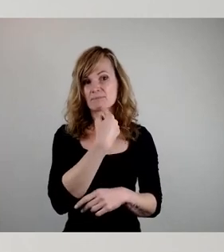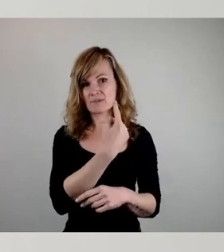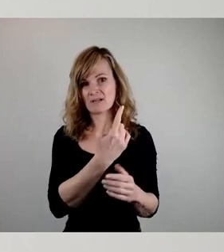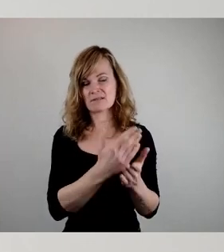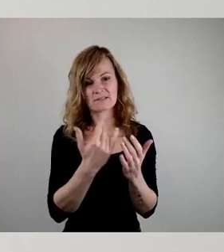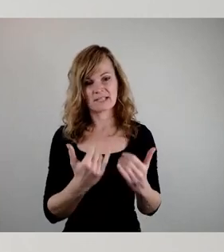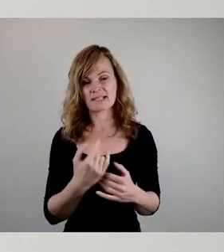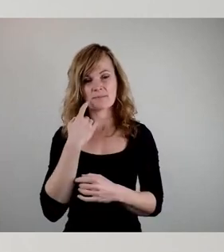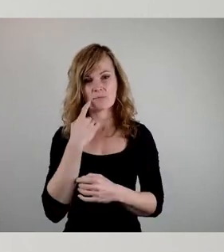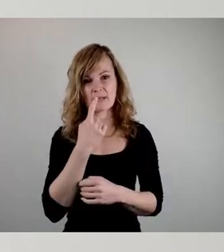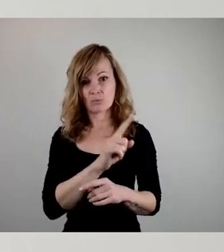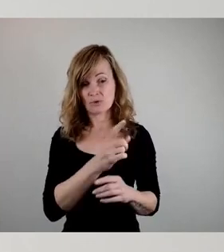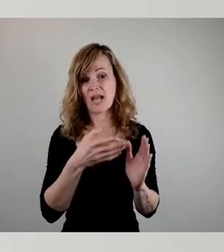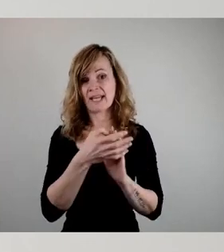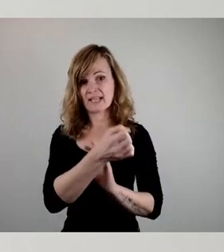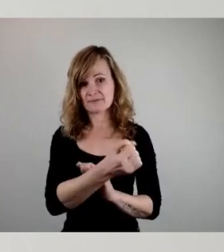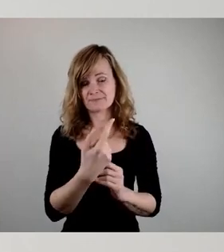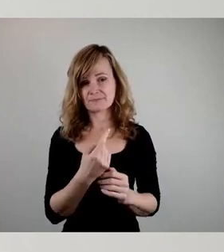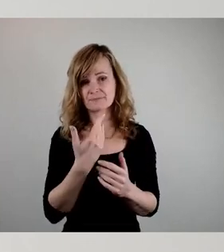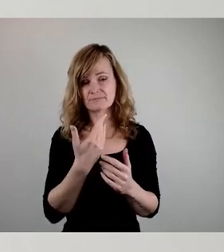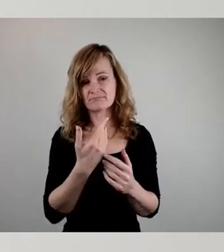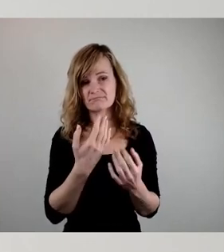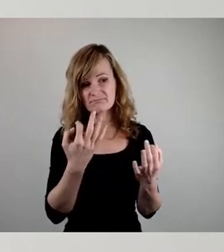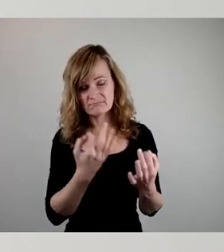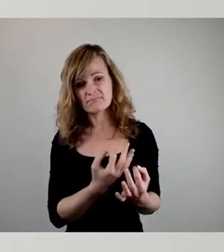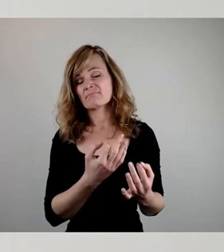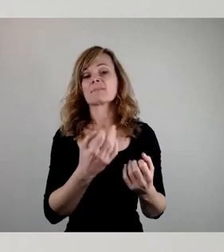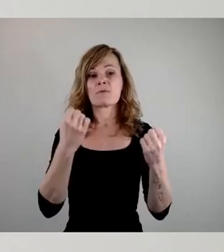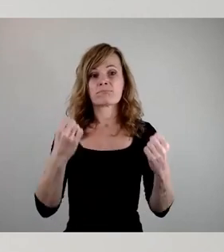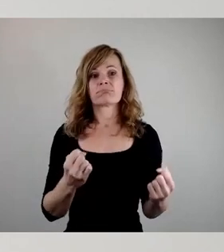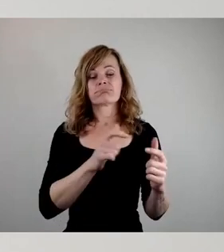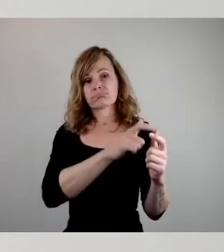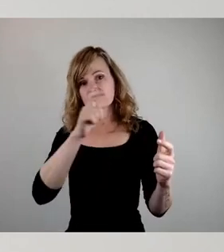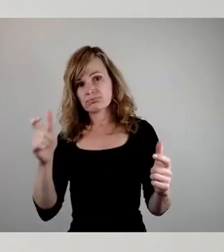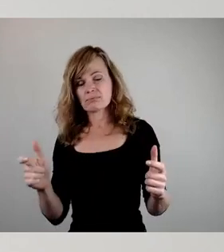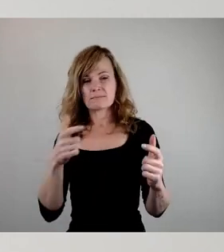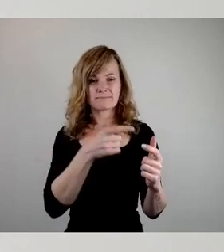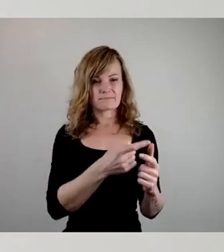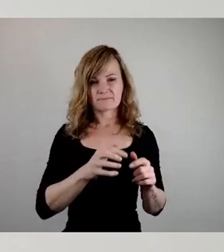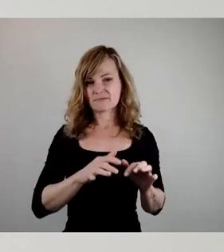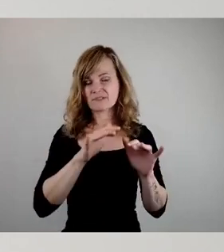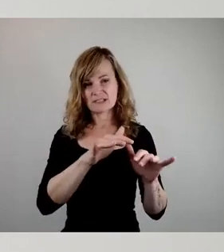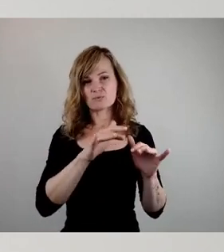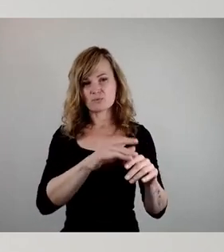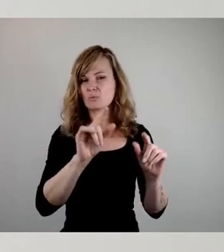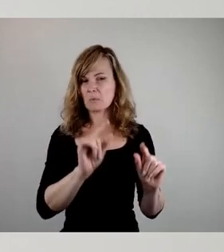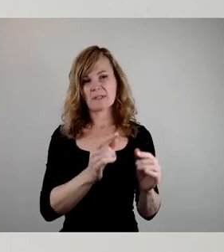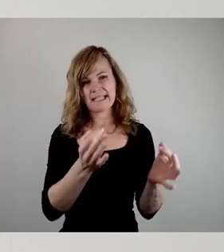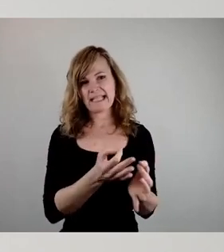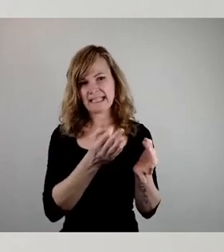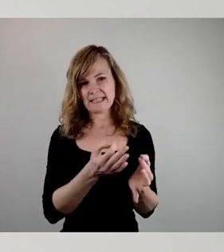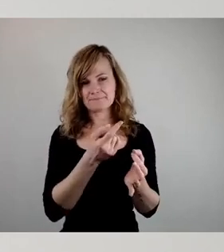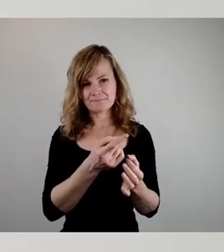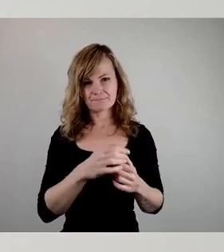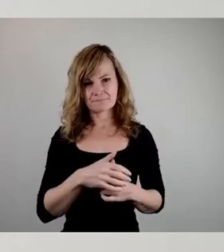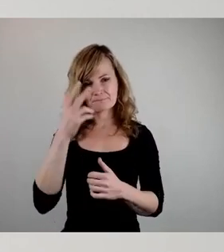noch mit dem Eingriff, der notwendig ist, durch so eine massive Brücke, die Wirkung gering wären. Dort, Herr Lippmann,